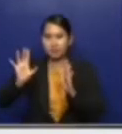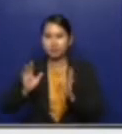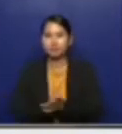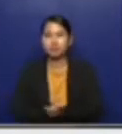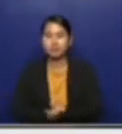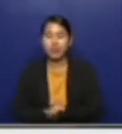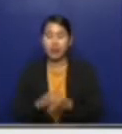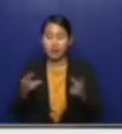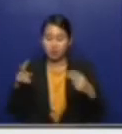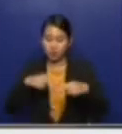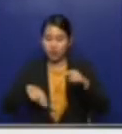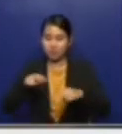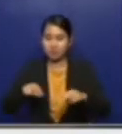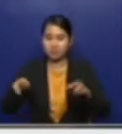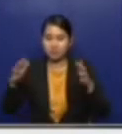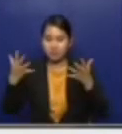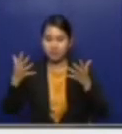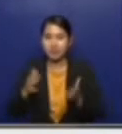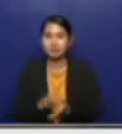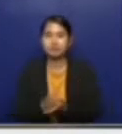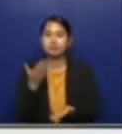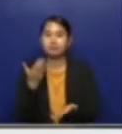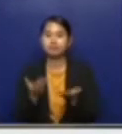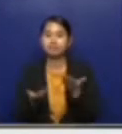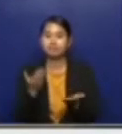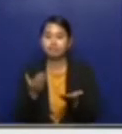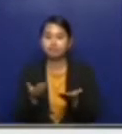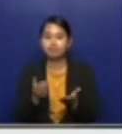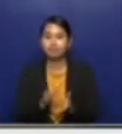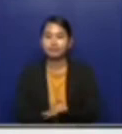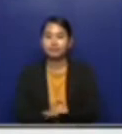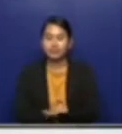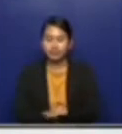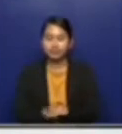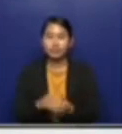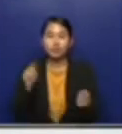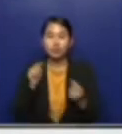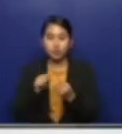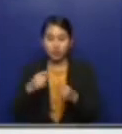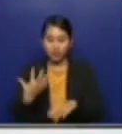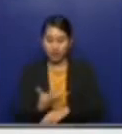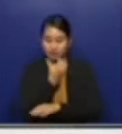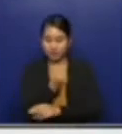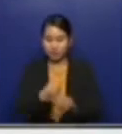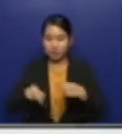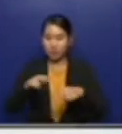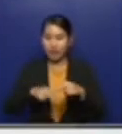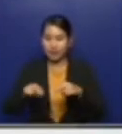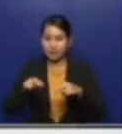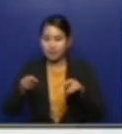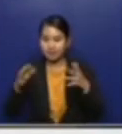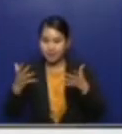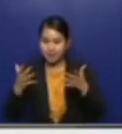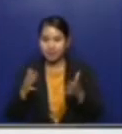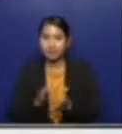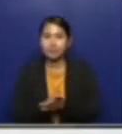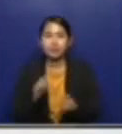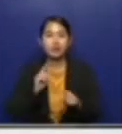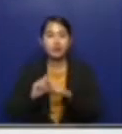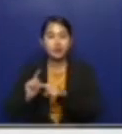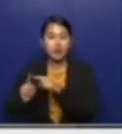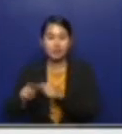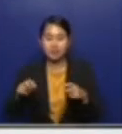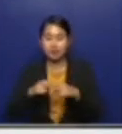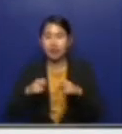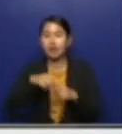าสตร์บวกเข้ามาหรือรัฐนะประสานศาสตร์หรือใช้ศิลปะในการแก้ไขปัญหาของประเท